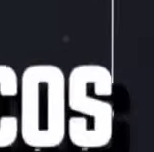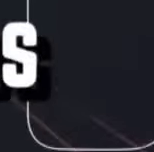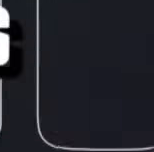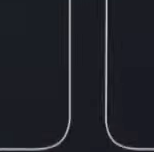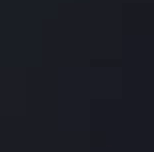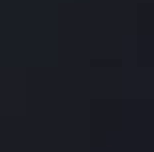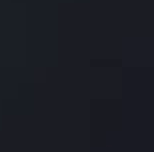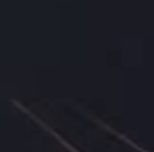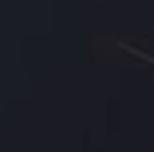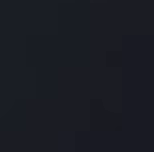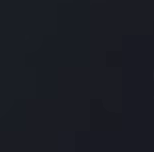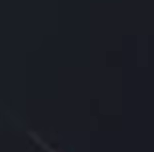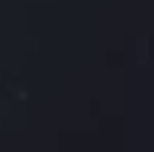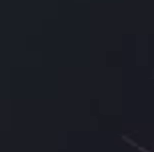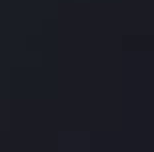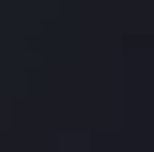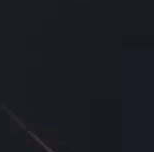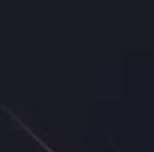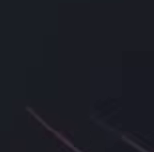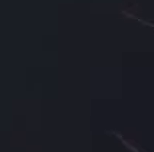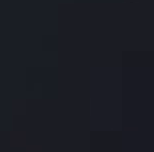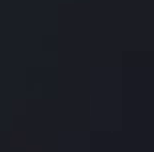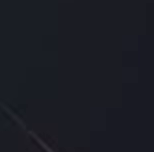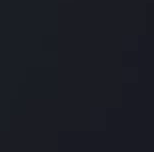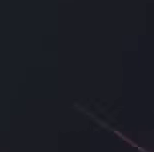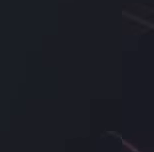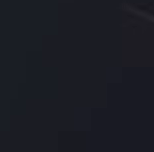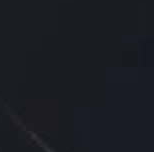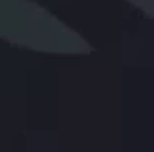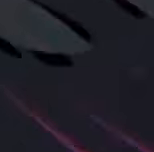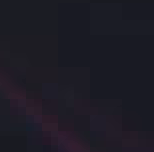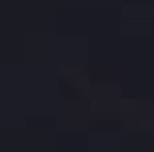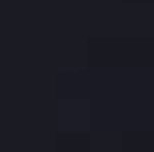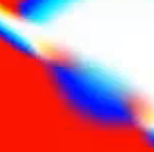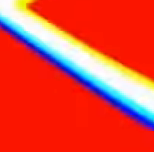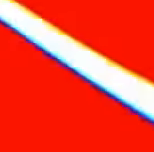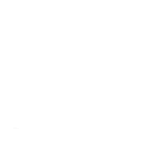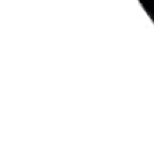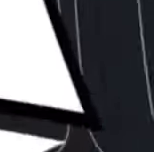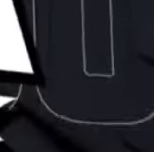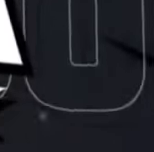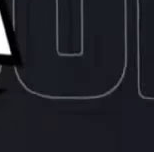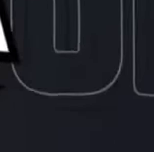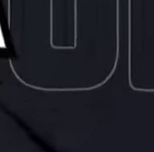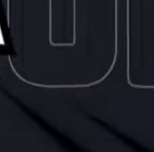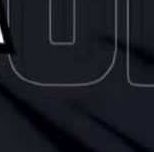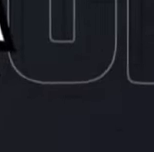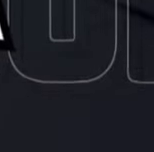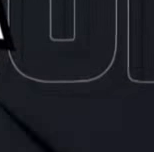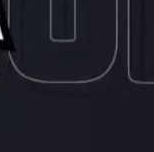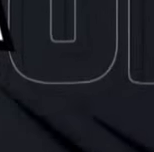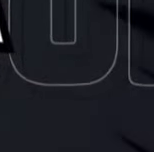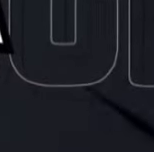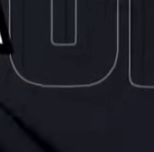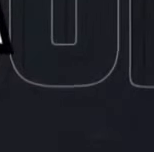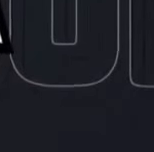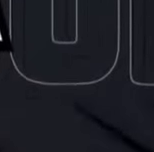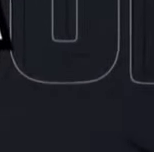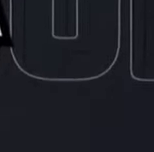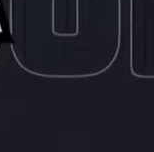sa kamay na bakal. Ano ba ang modus operandi ng mga diktador? Presenting The Dictator's